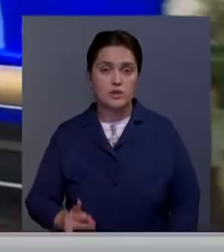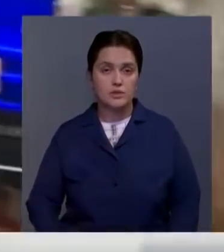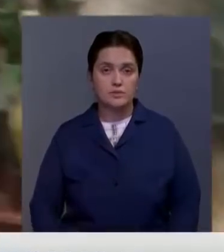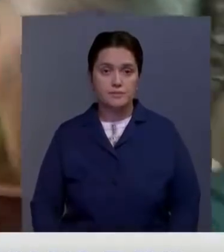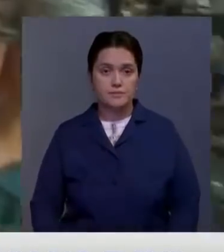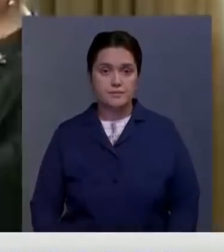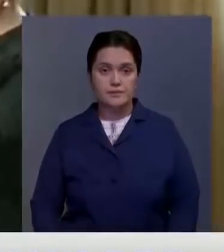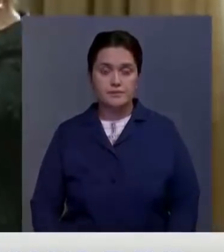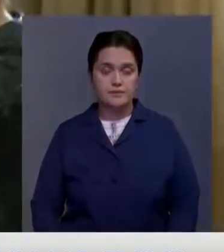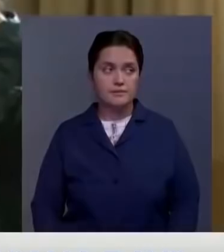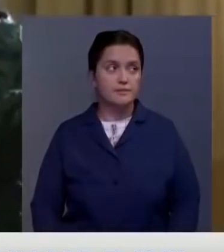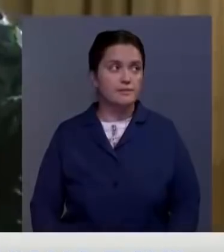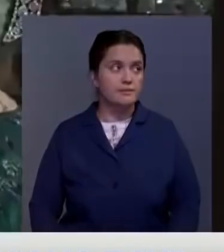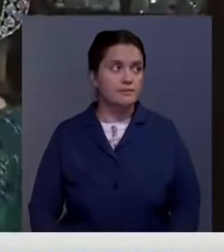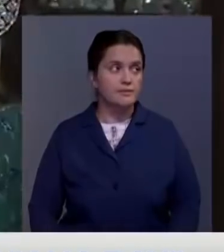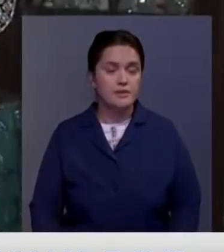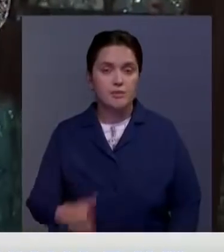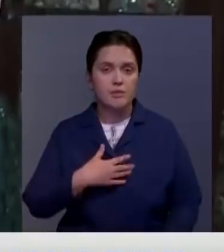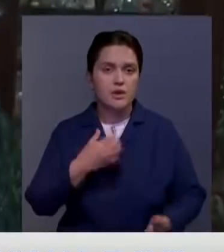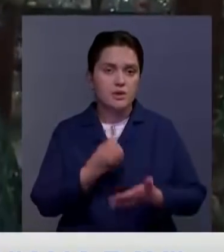моя дорогая мама.